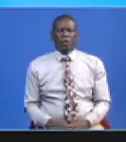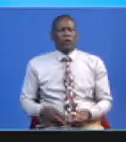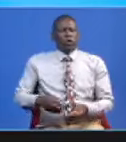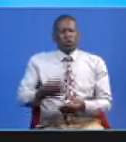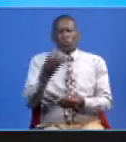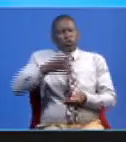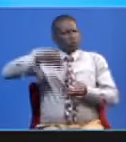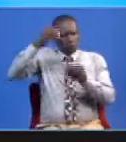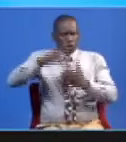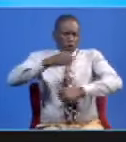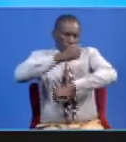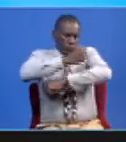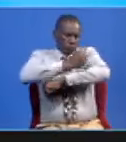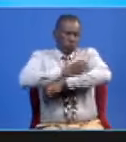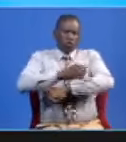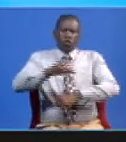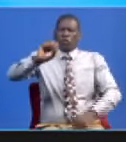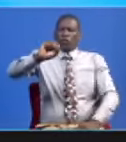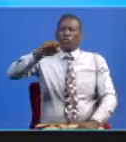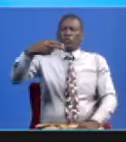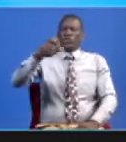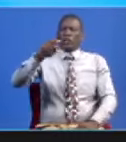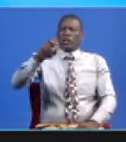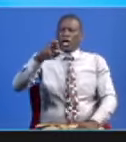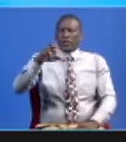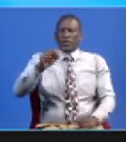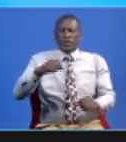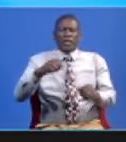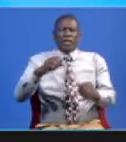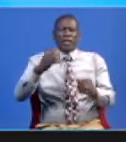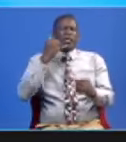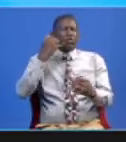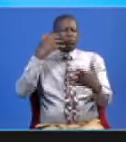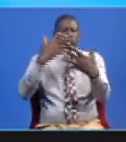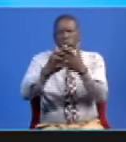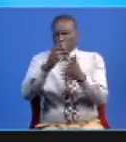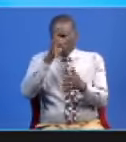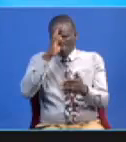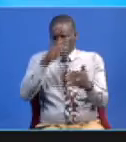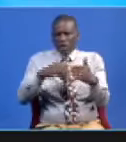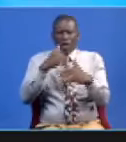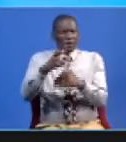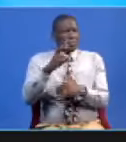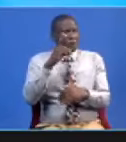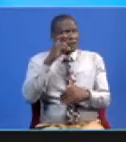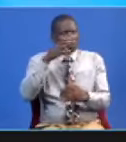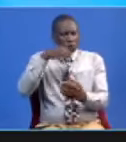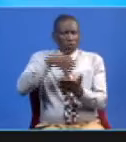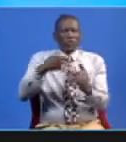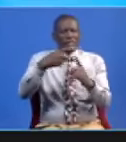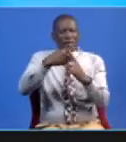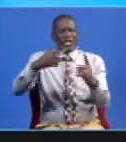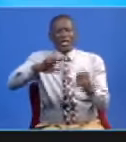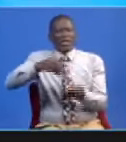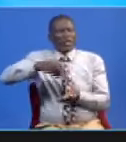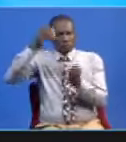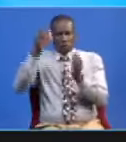Wanafunzi wanne wa shule ya upili ya Shiners Boys mjini Nakuru wanazuiliwa na polisi baada ya kudaiwa kuhusika na mauaji ya mwanafunzi